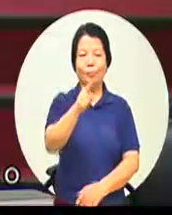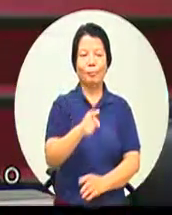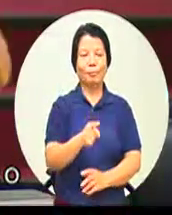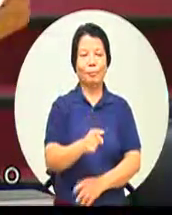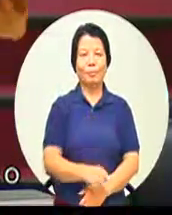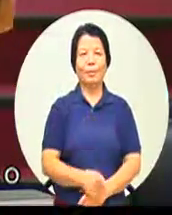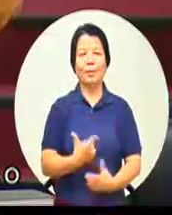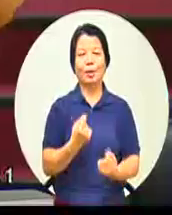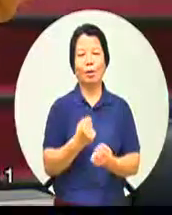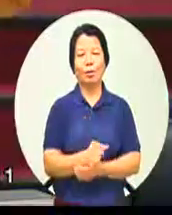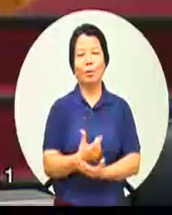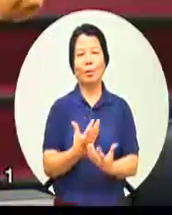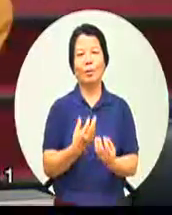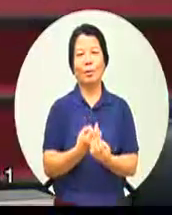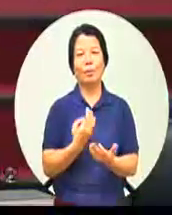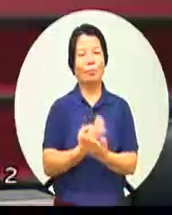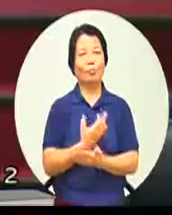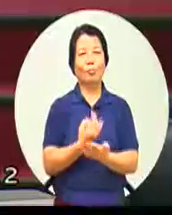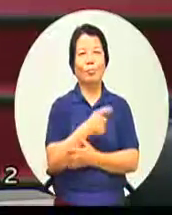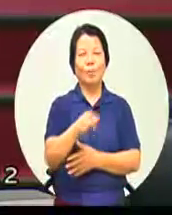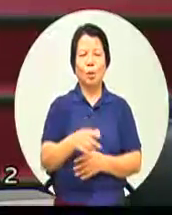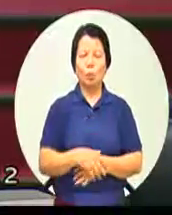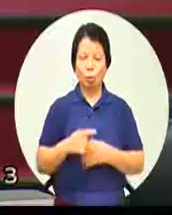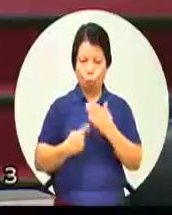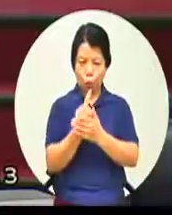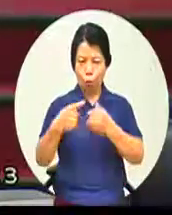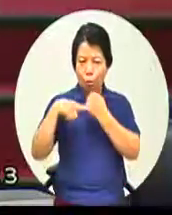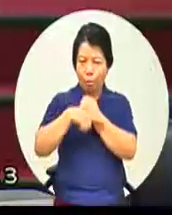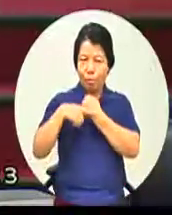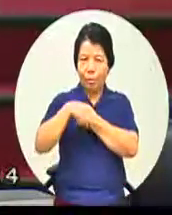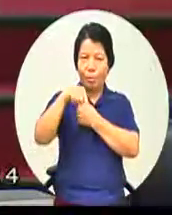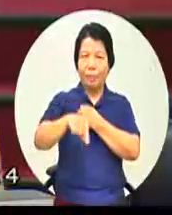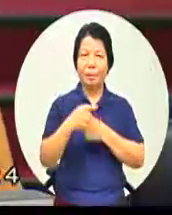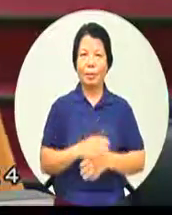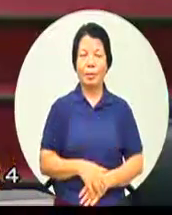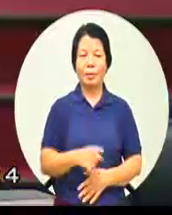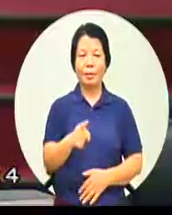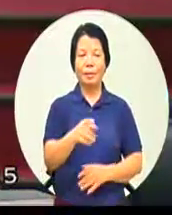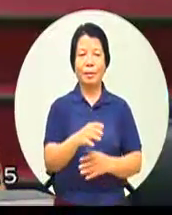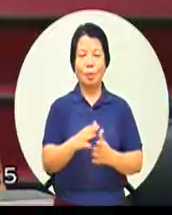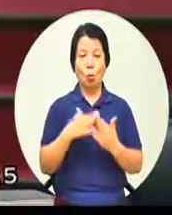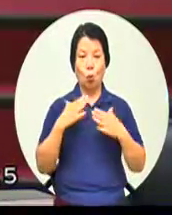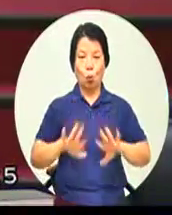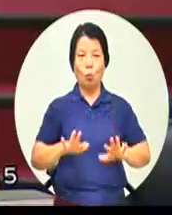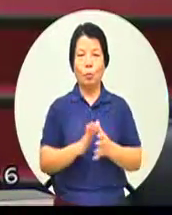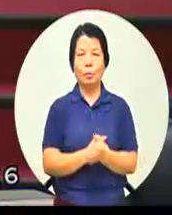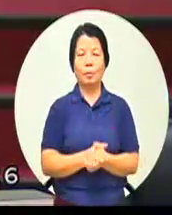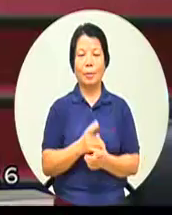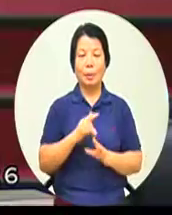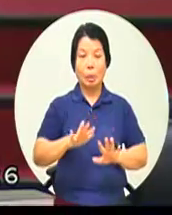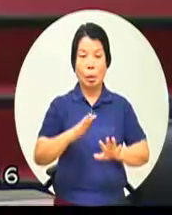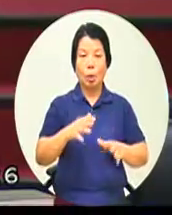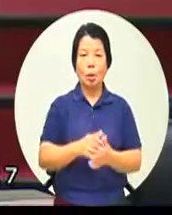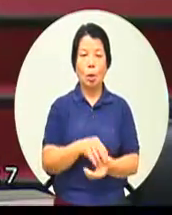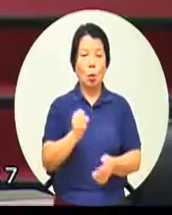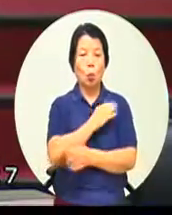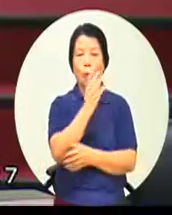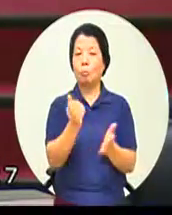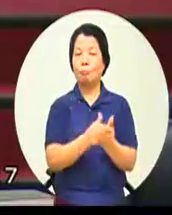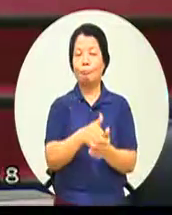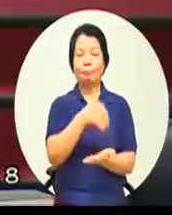你都知影我无读册研究一科尔，你安尼专职做五届安尼，这届无要做安尼，啊问你煞唔